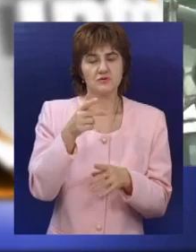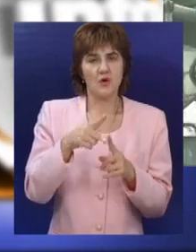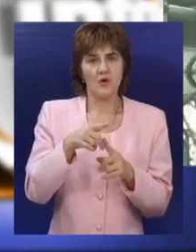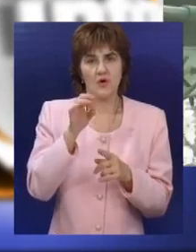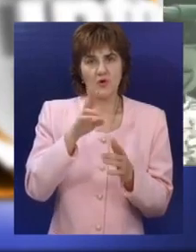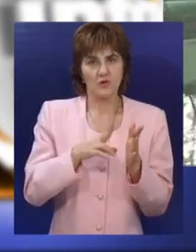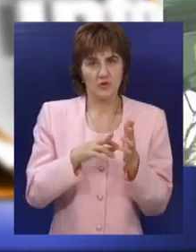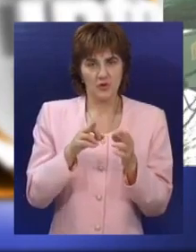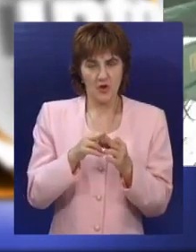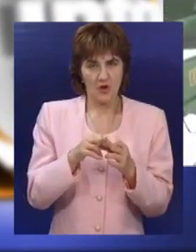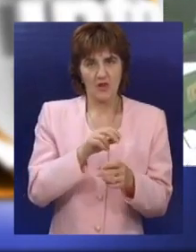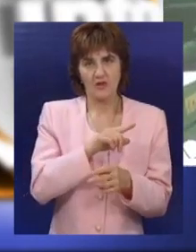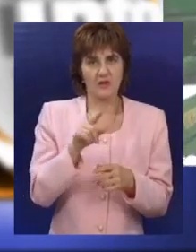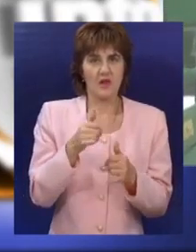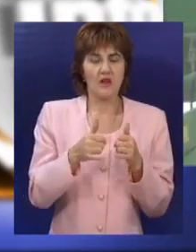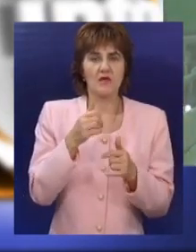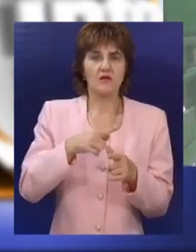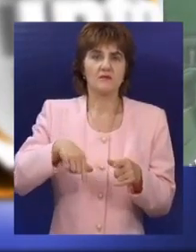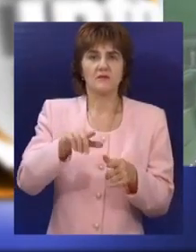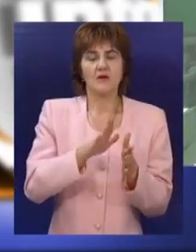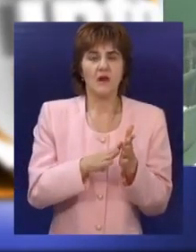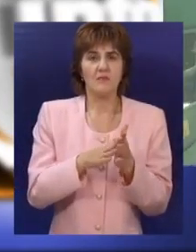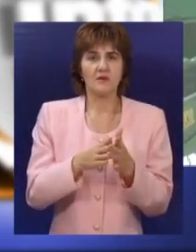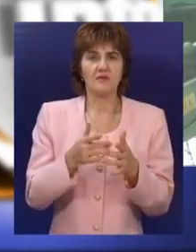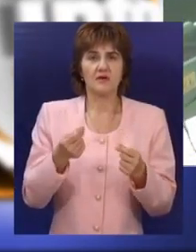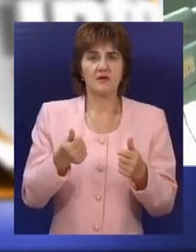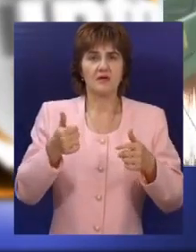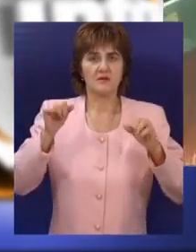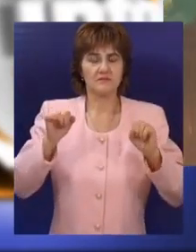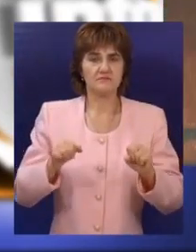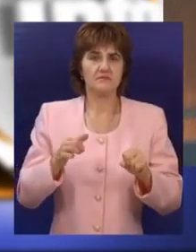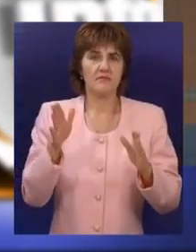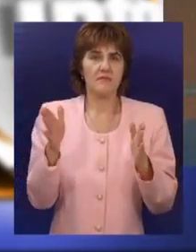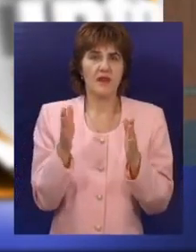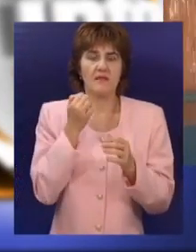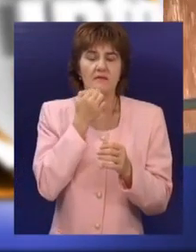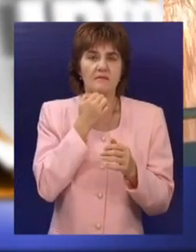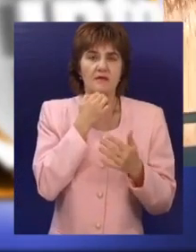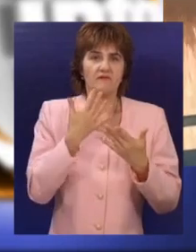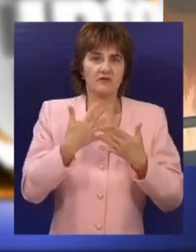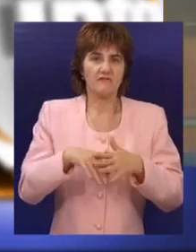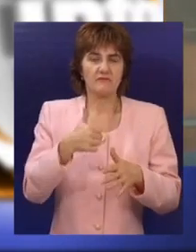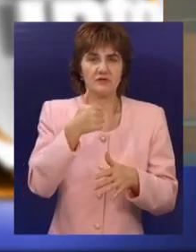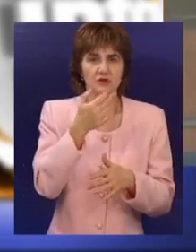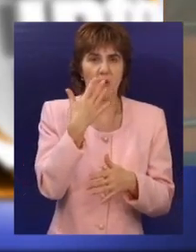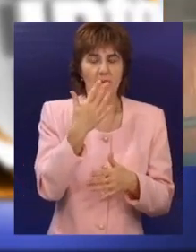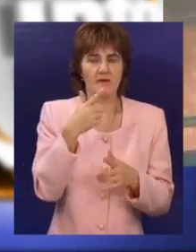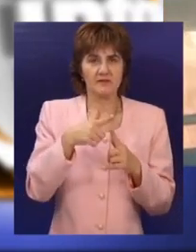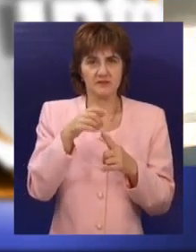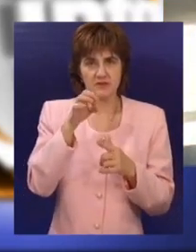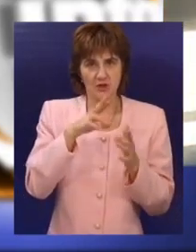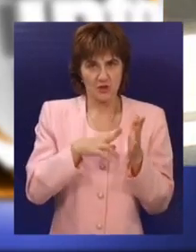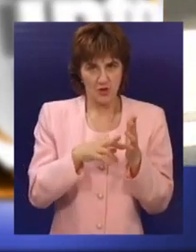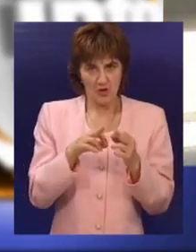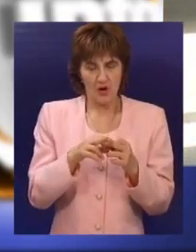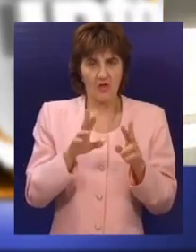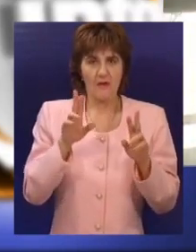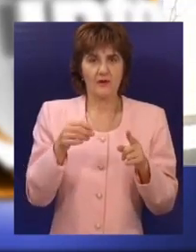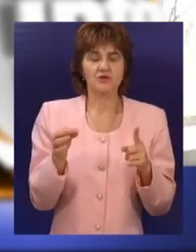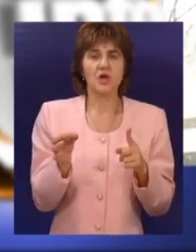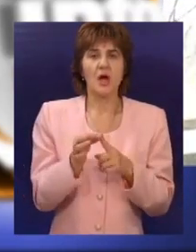zadruge može otkupiti do 150 tona. Ovlašćeni skladištari kod kojih se kukuruz predaje jesu Peščara iz Subotice